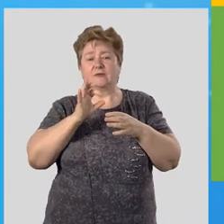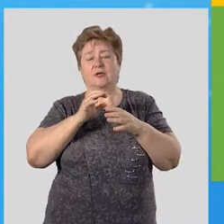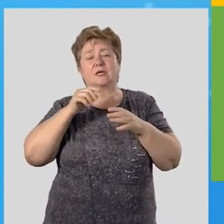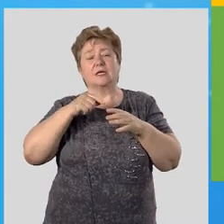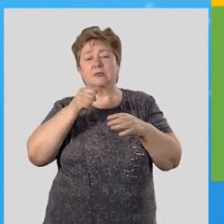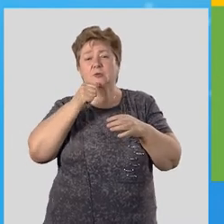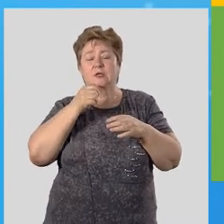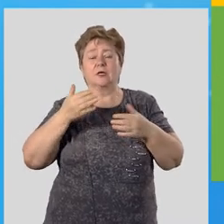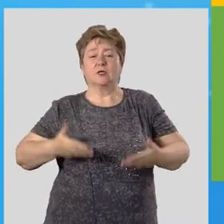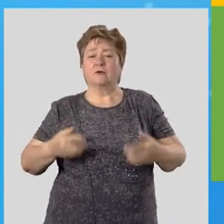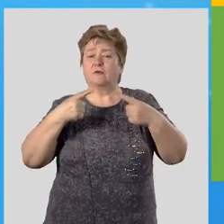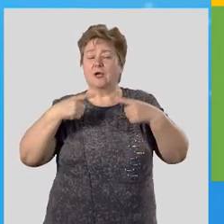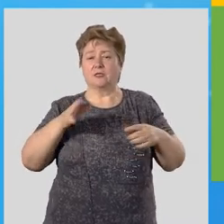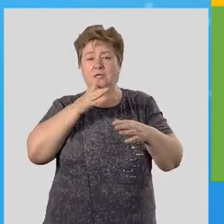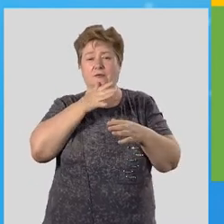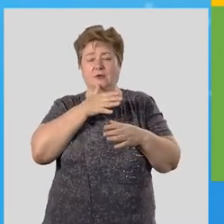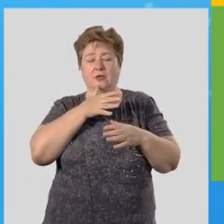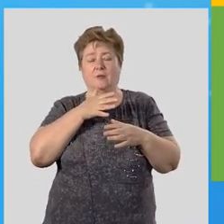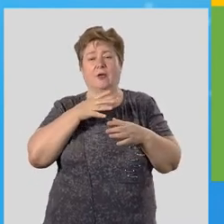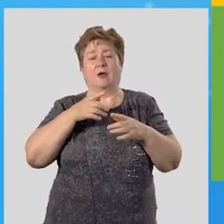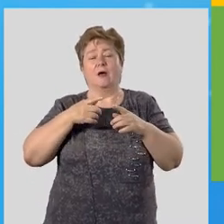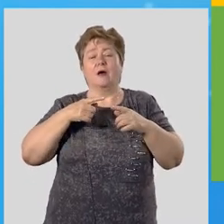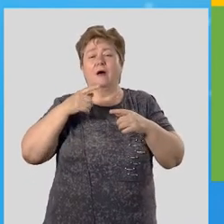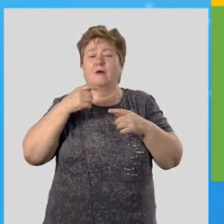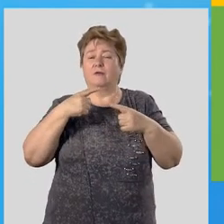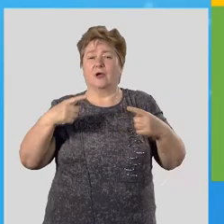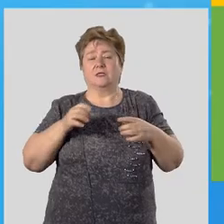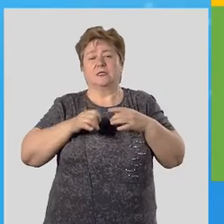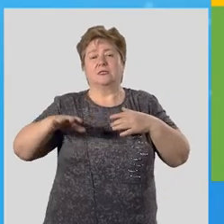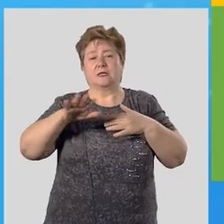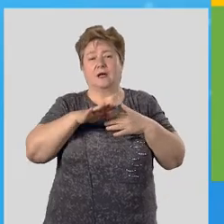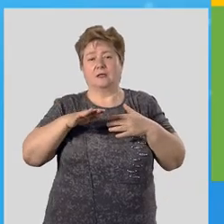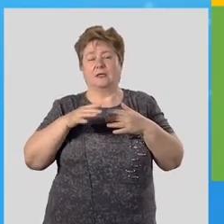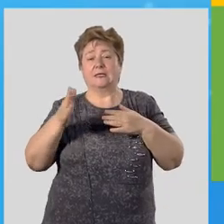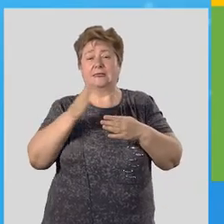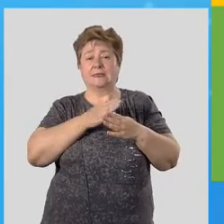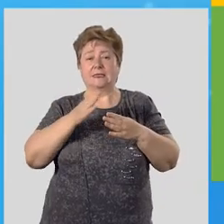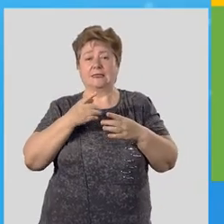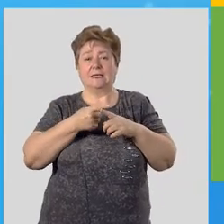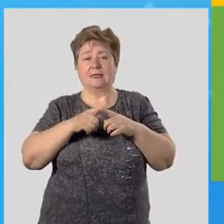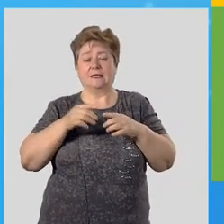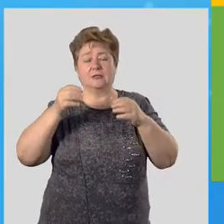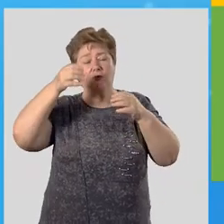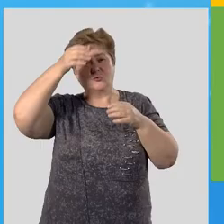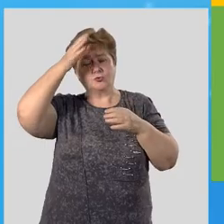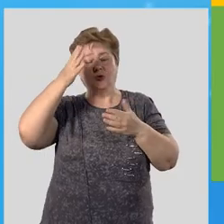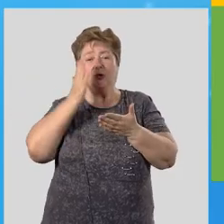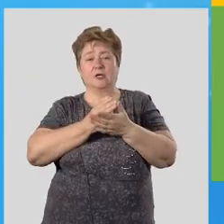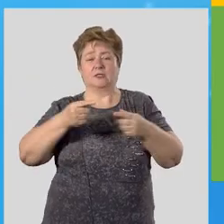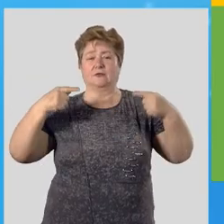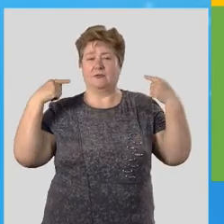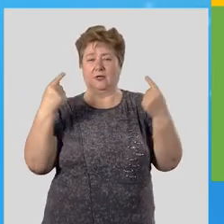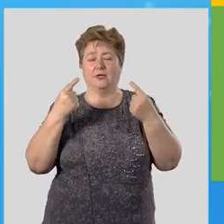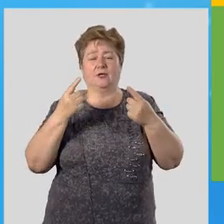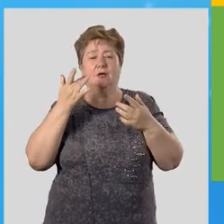ученых-естествоиспытателей, живших в разное время и в разных странах. Среди этих ученых есть